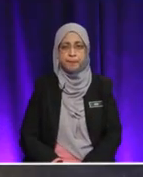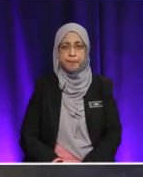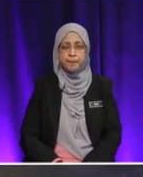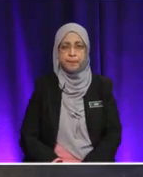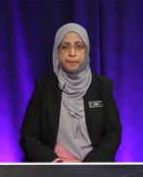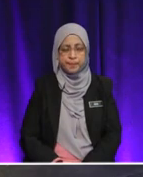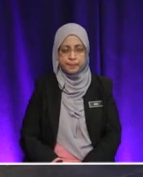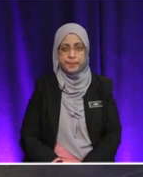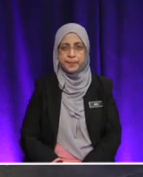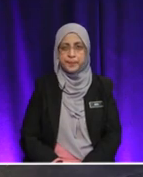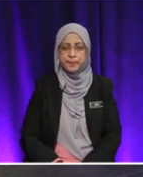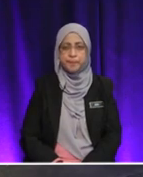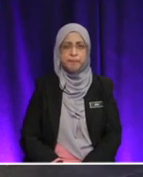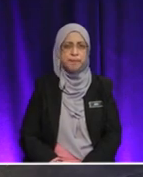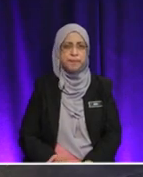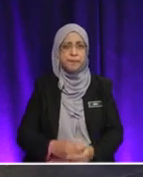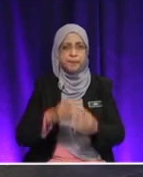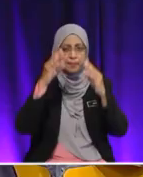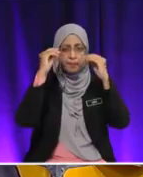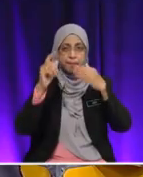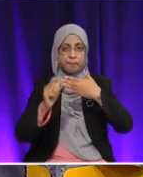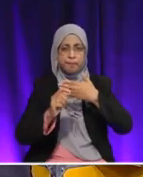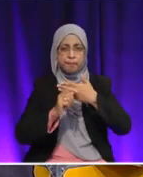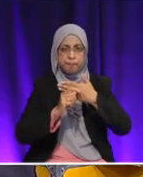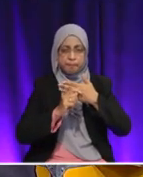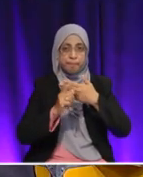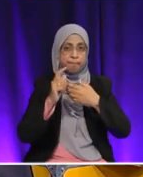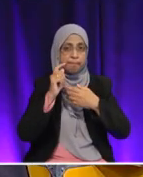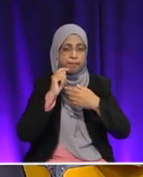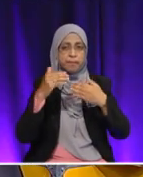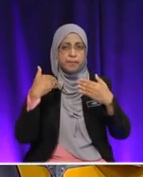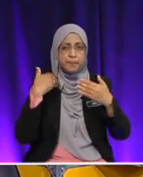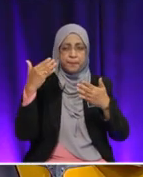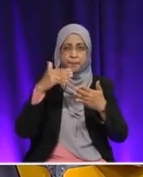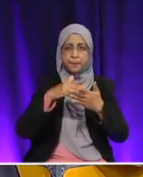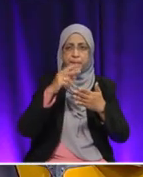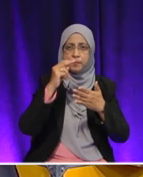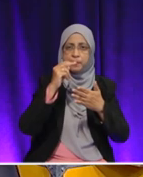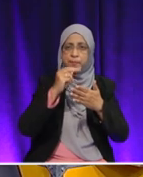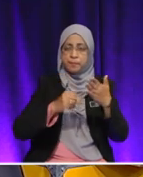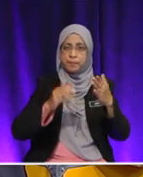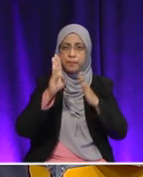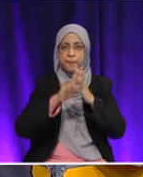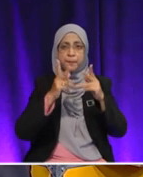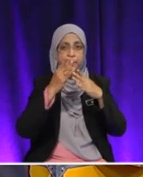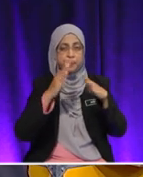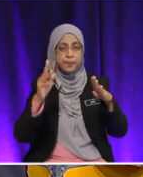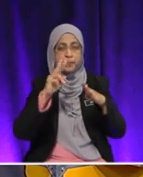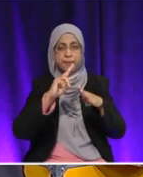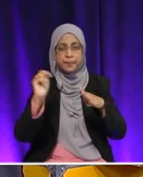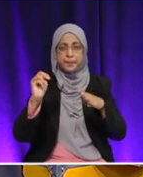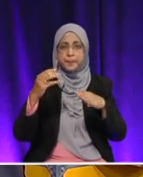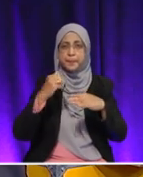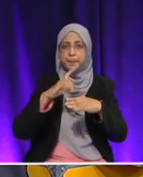kebebasan dan di sini juga saya gunakan yang telah diberi Universitas nilai kebebasan juga dapat diaplikasi melalui